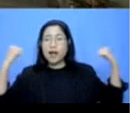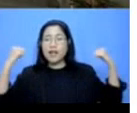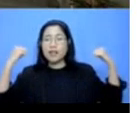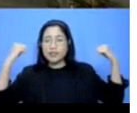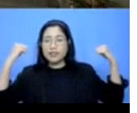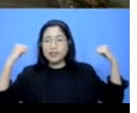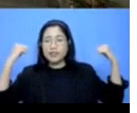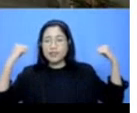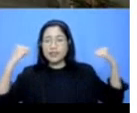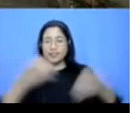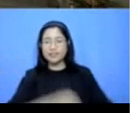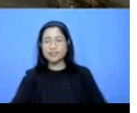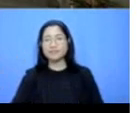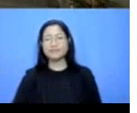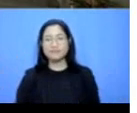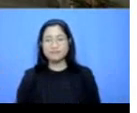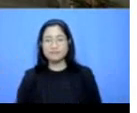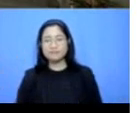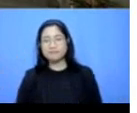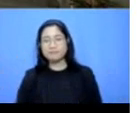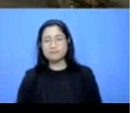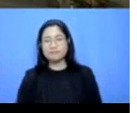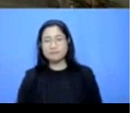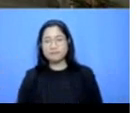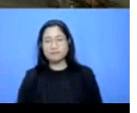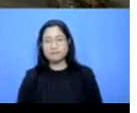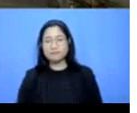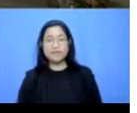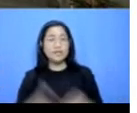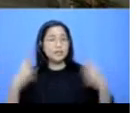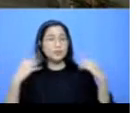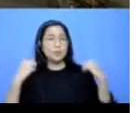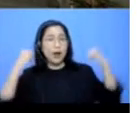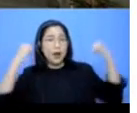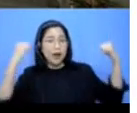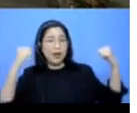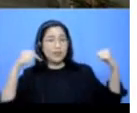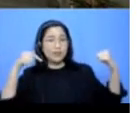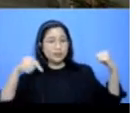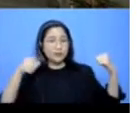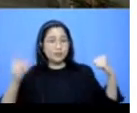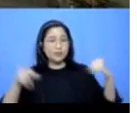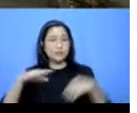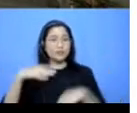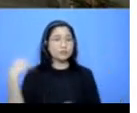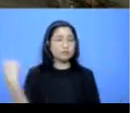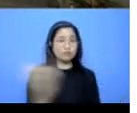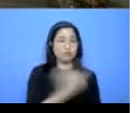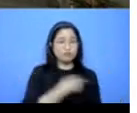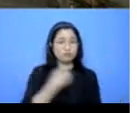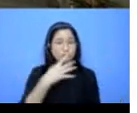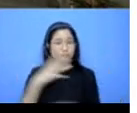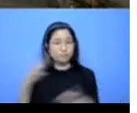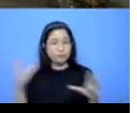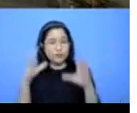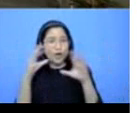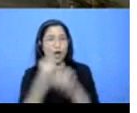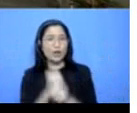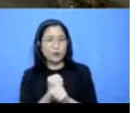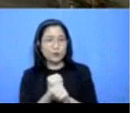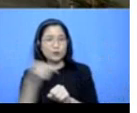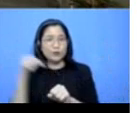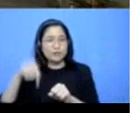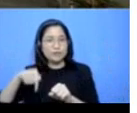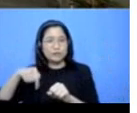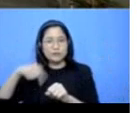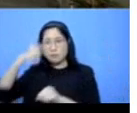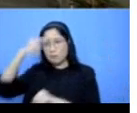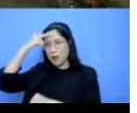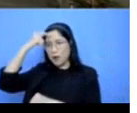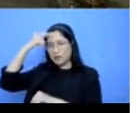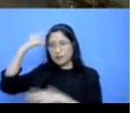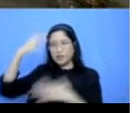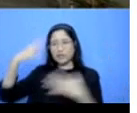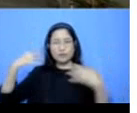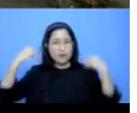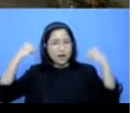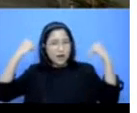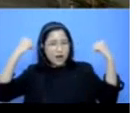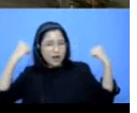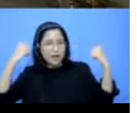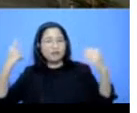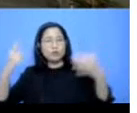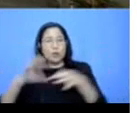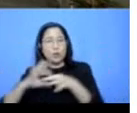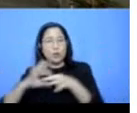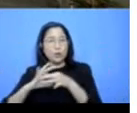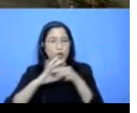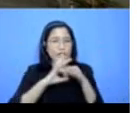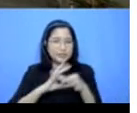Semangat. Semangatlah yang mempersatukan kita pada siang hari ini. Semangat belajar, semangat untuk saling berkolaborasi